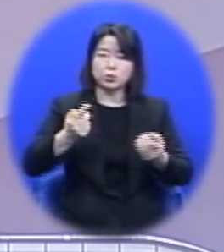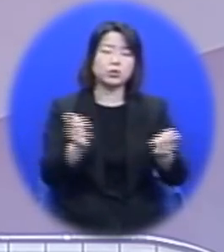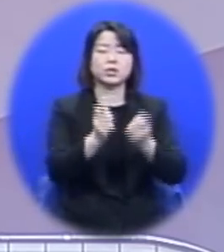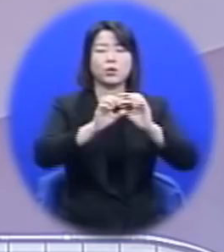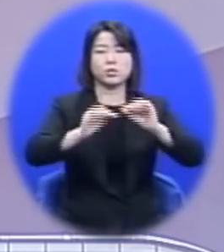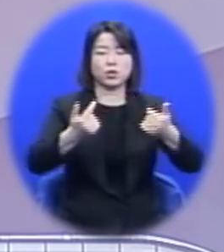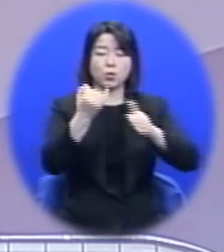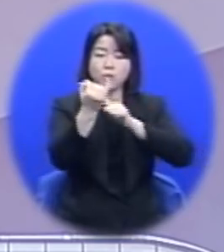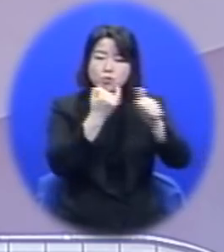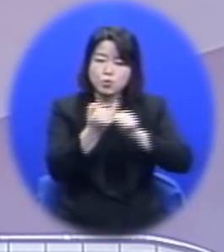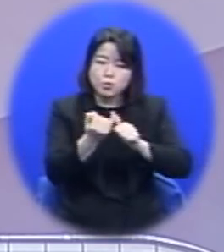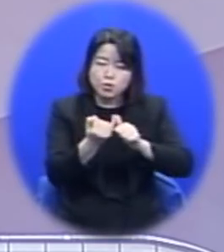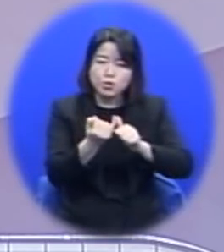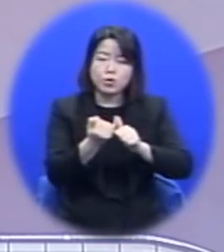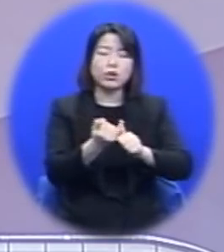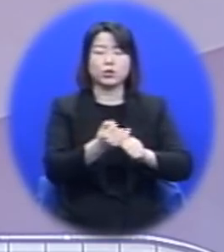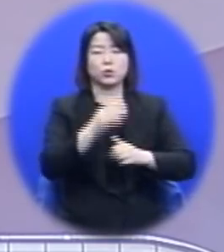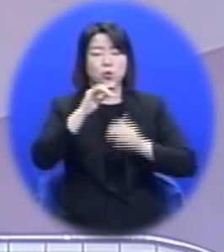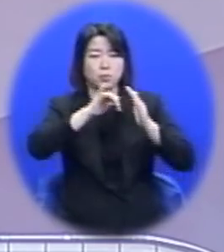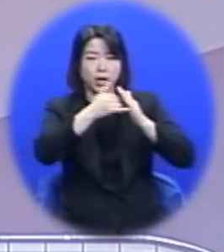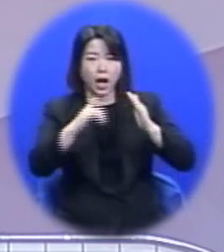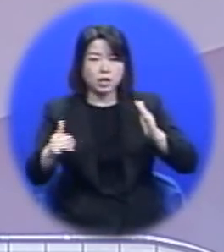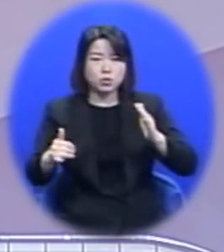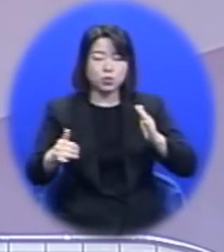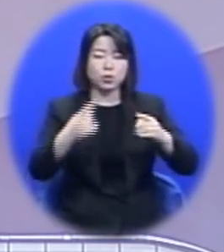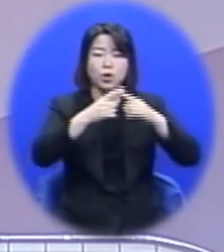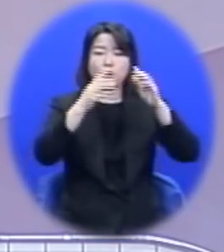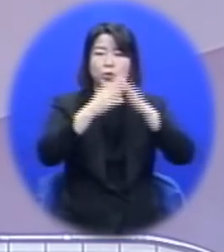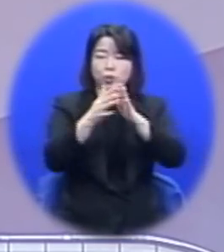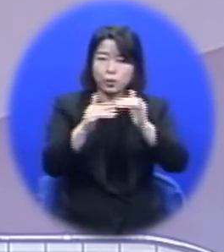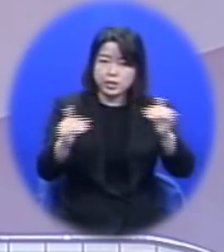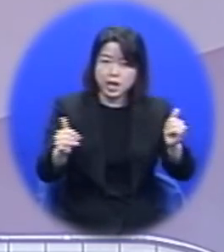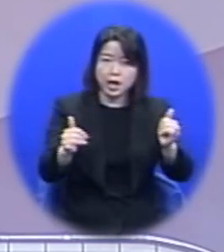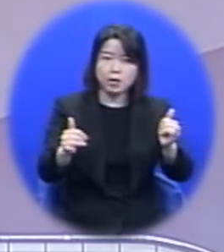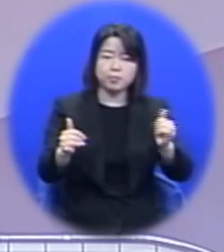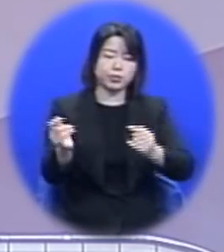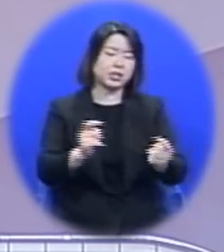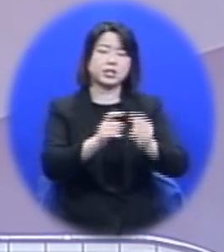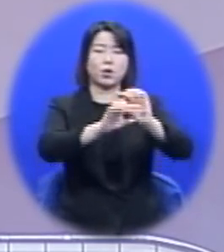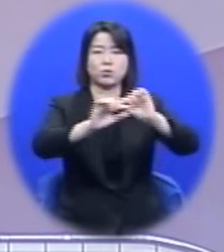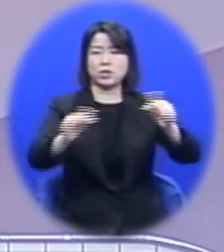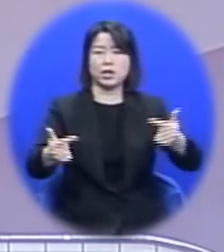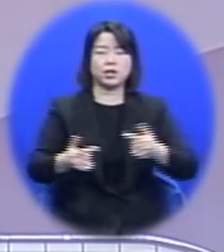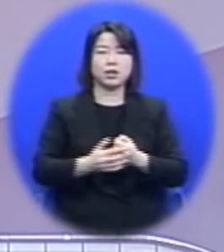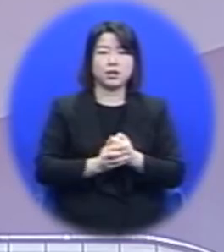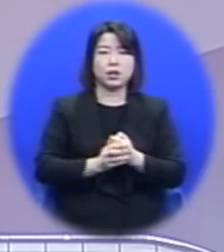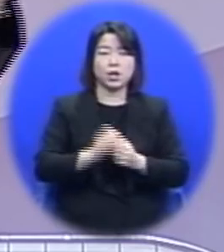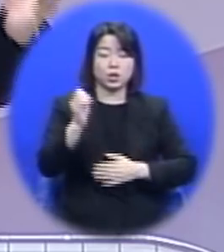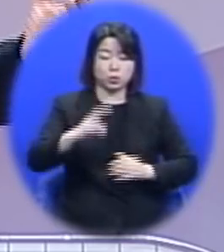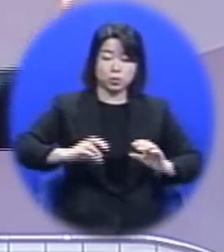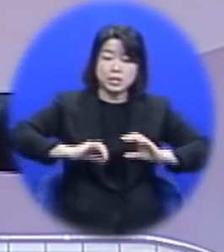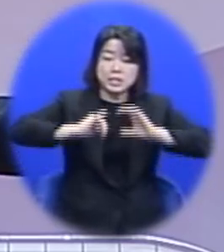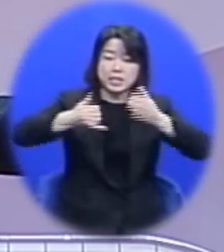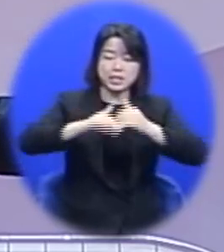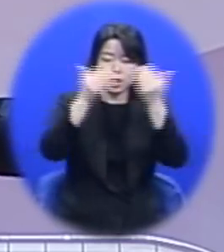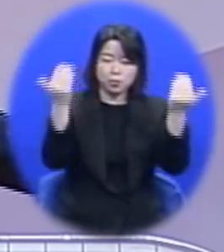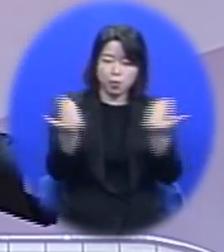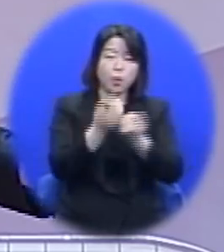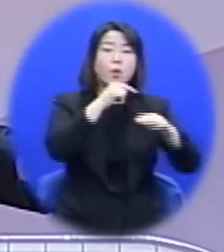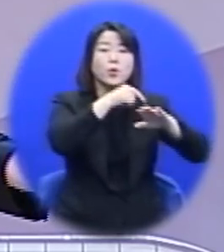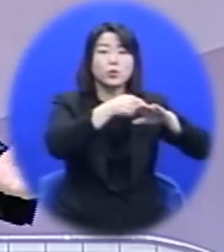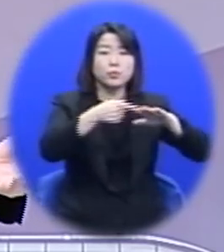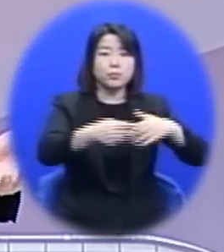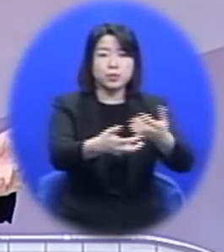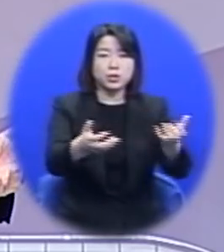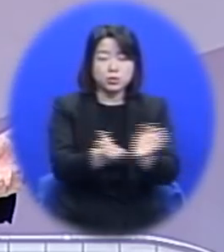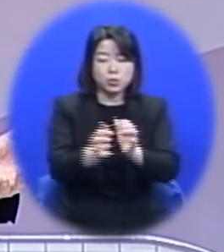사이에도 싸우지 않고 가족도 싸우지 않고 교인들끼리도 싸우지 않고 그리고 세상의 모든 사람, 민족들이 다